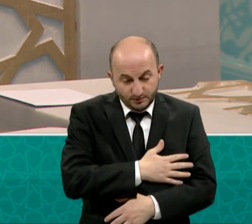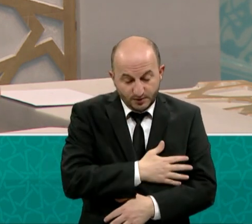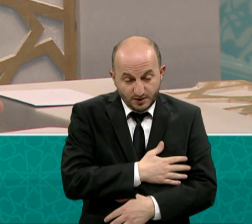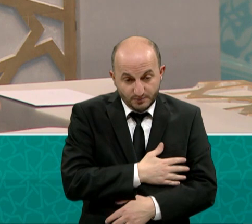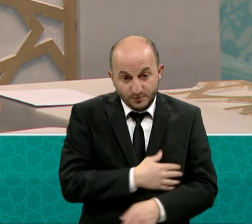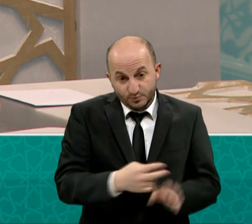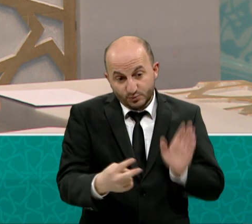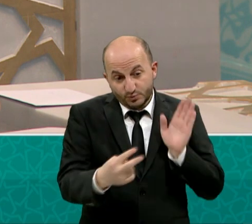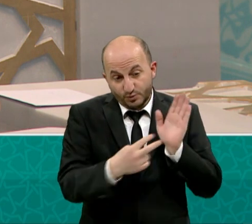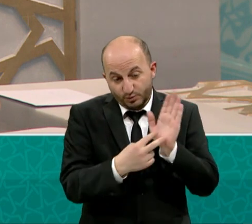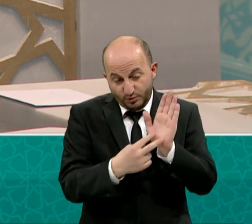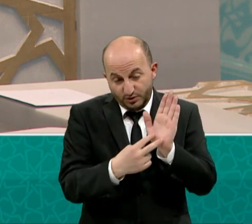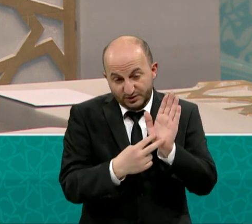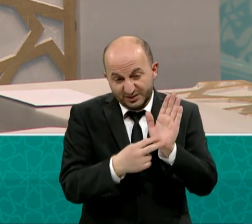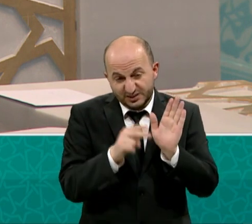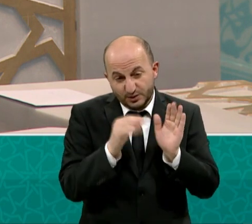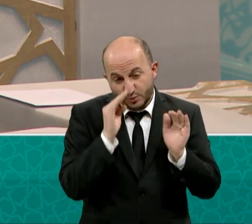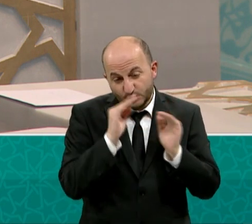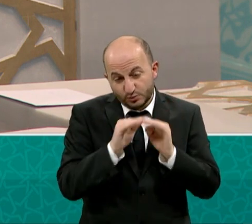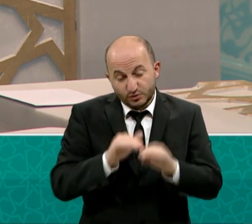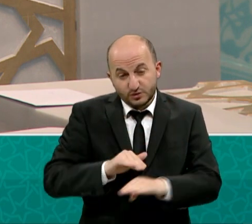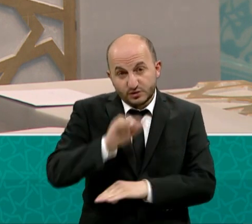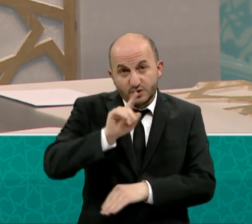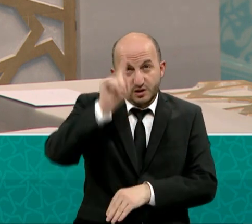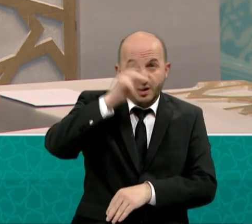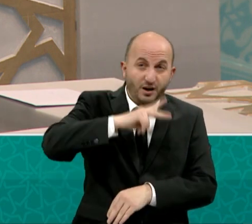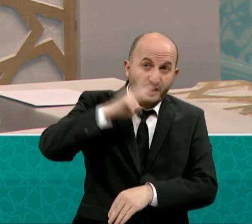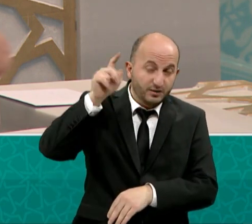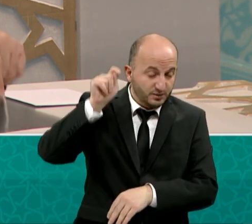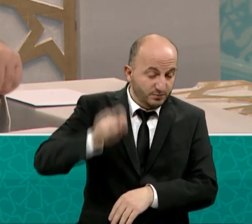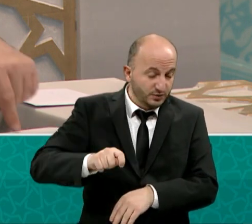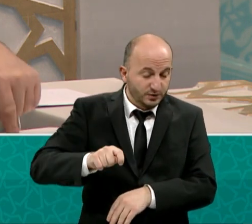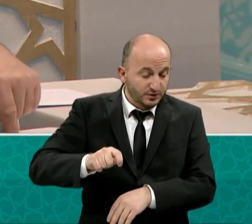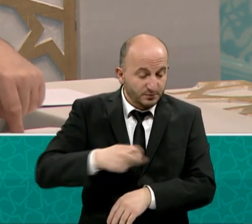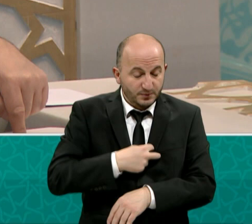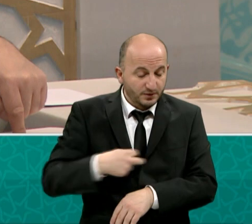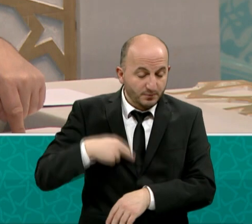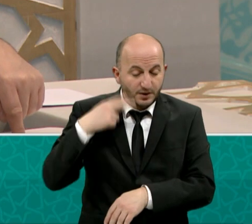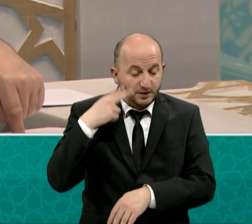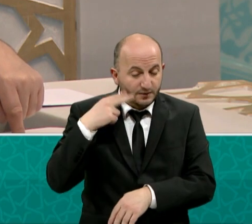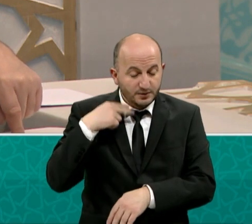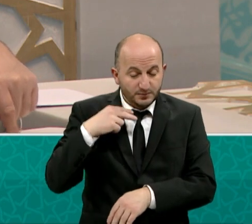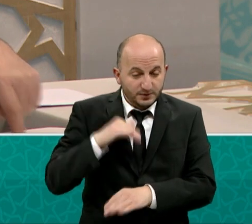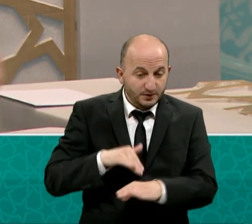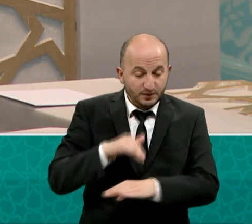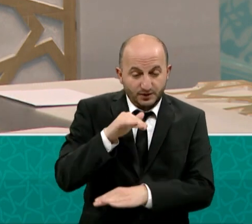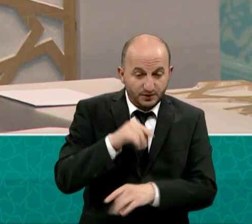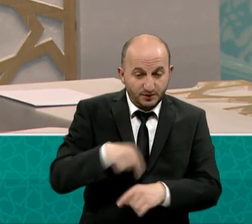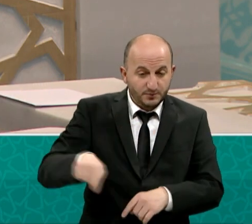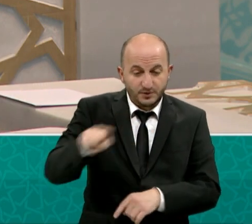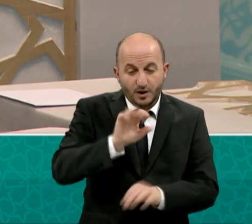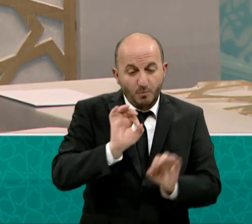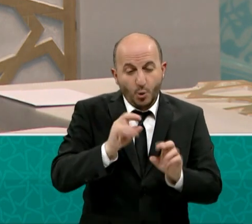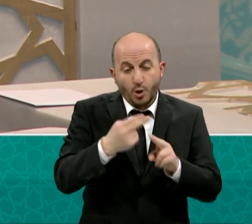şekilde yaşarsak, hayatımızı Allah'a ait kılmışızdır. İşte Peygamberimizin hayatını Allah-u Teala bize böyle